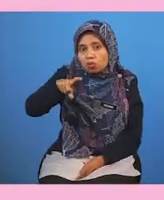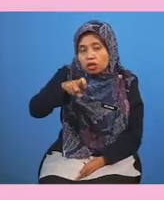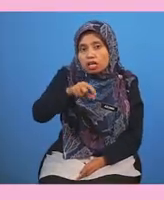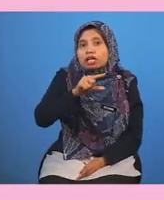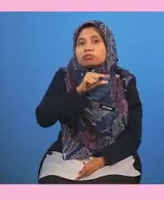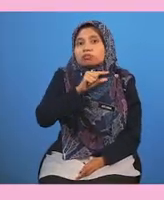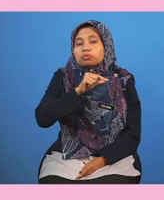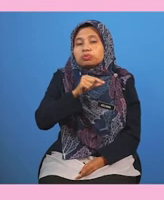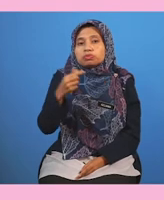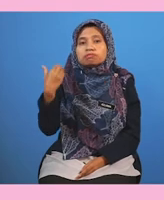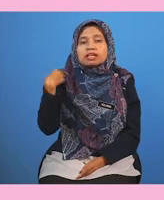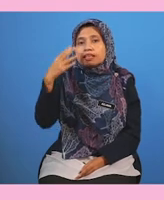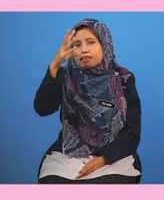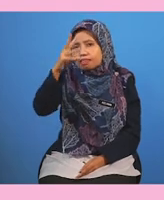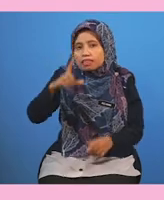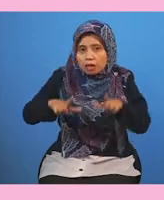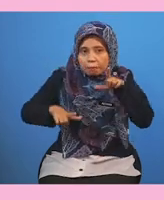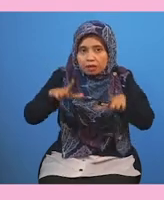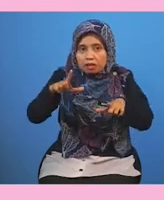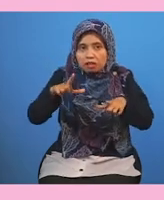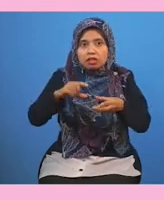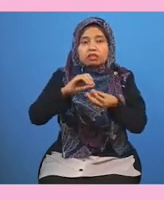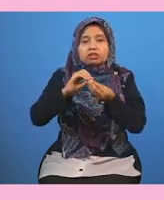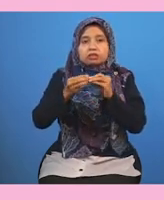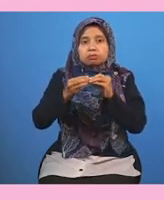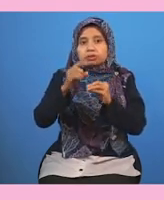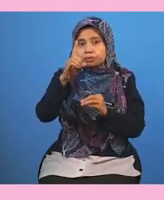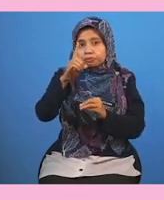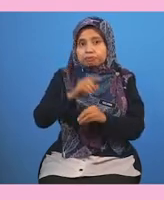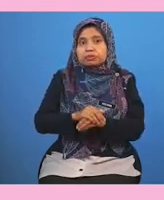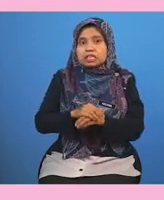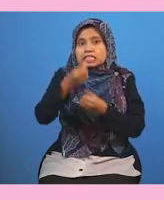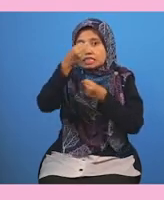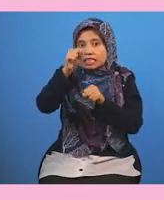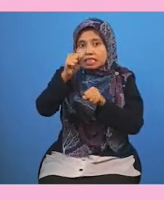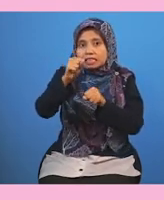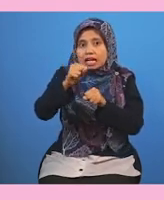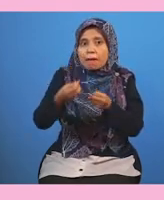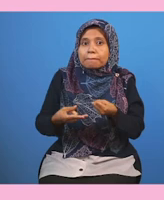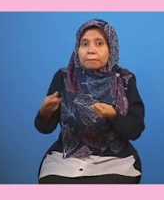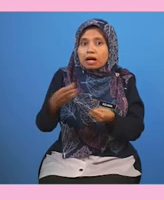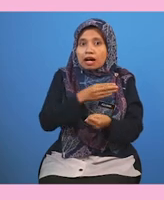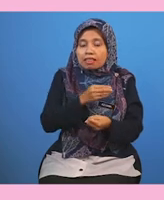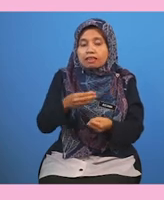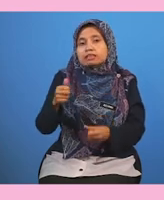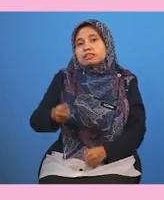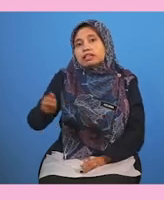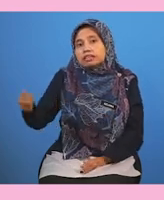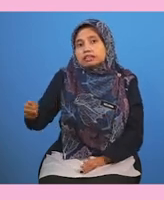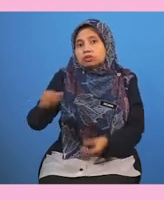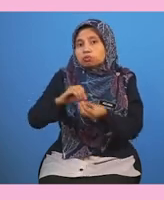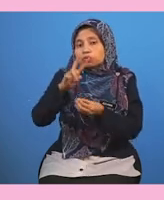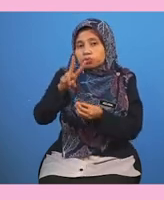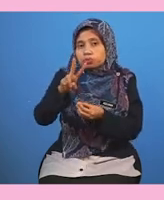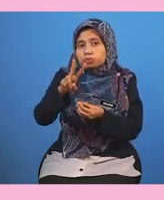daripada 6 langkah utama iaitu pertama, penyediaan bahan dan peralatan.